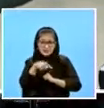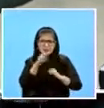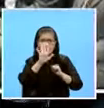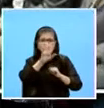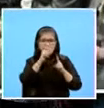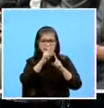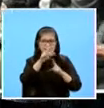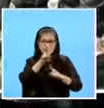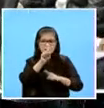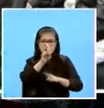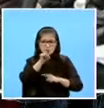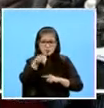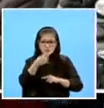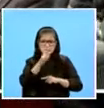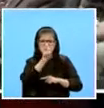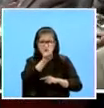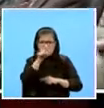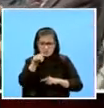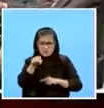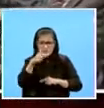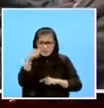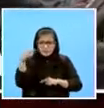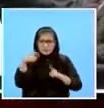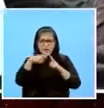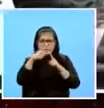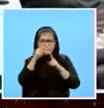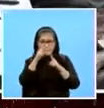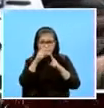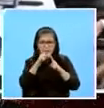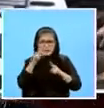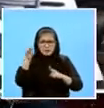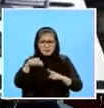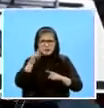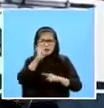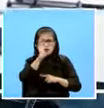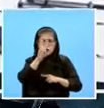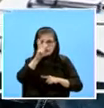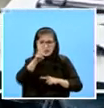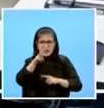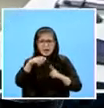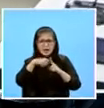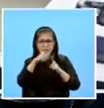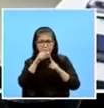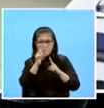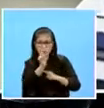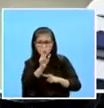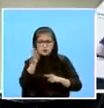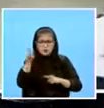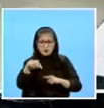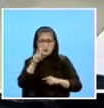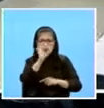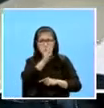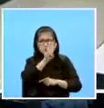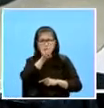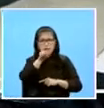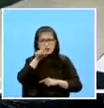PL.01.1 strip KPT kemudian garis miring 03 garis miring KPU garis miring 2 garis miring 2018